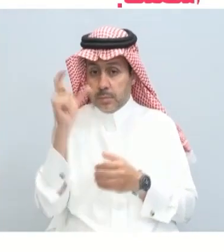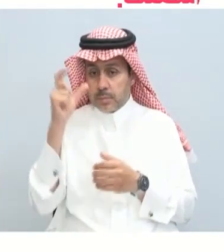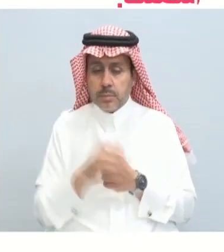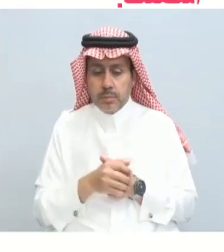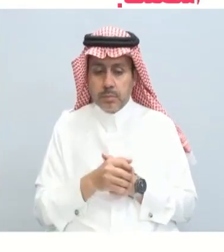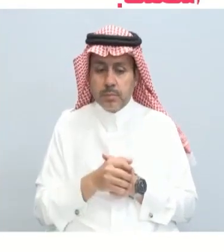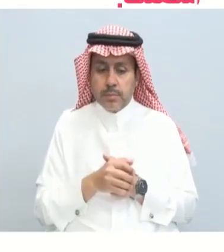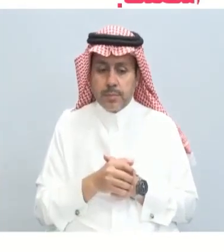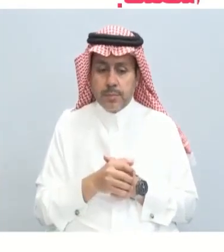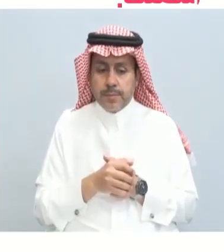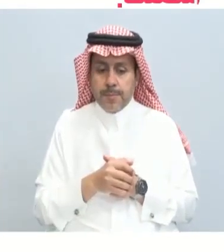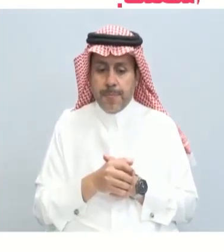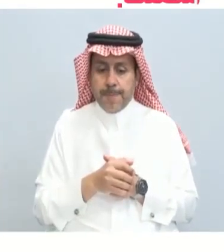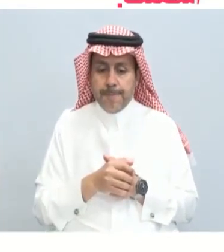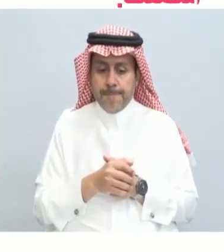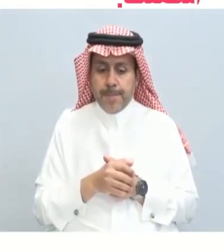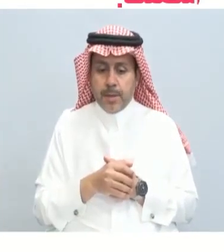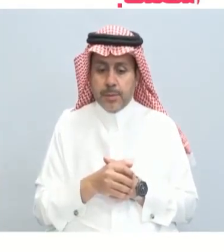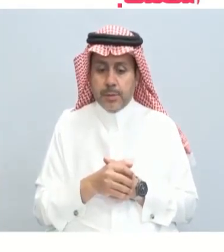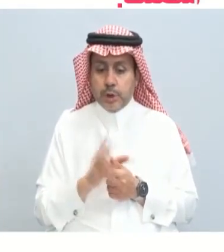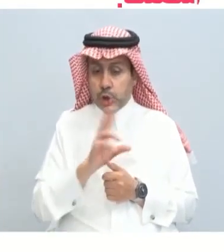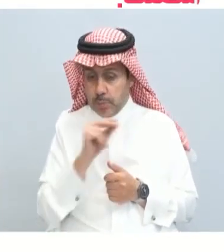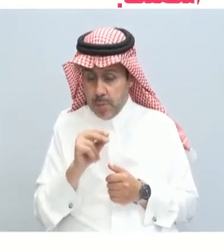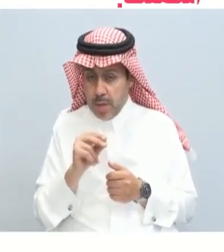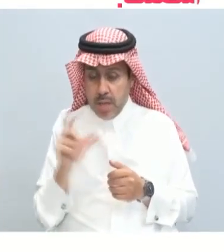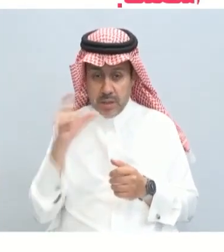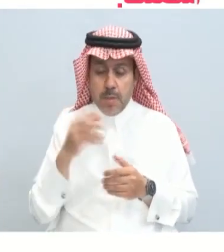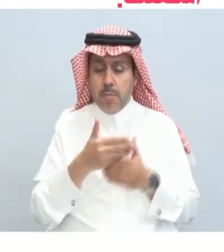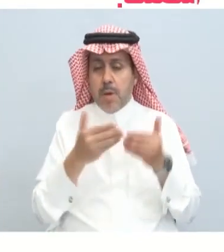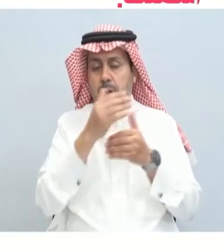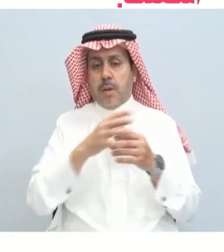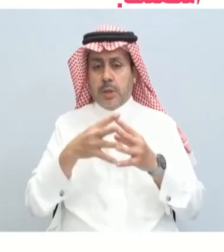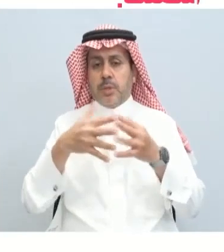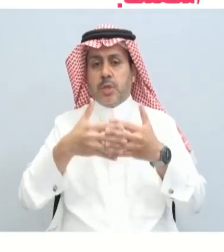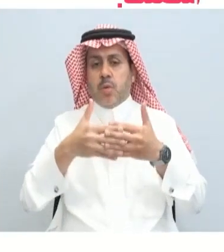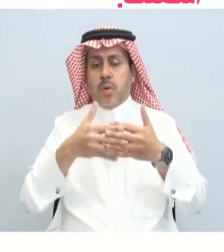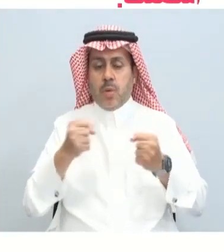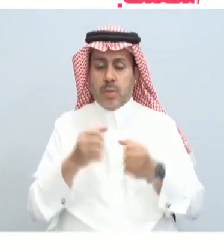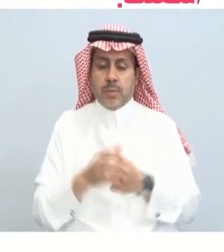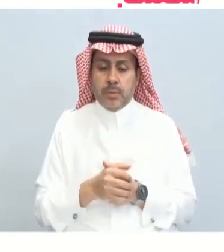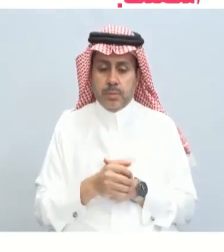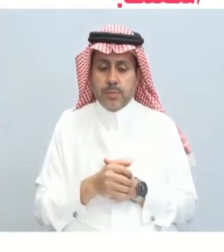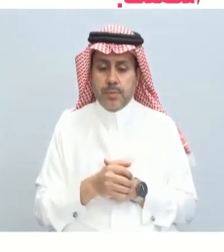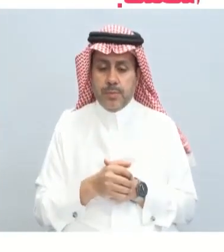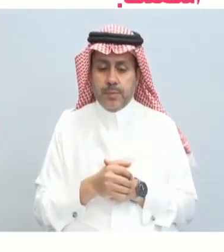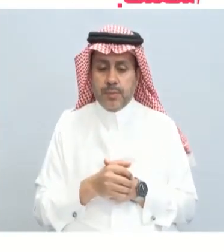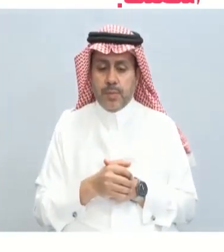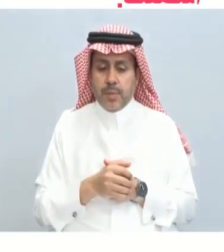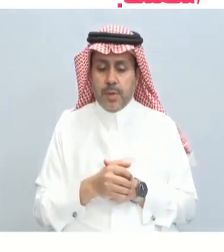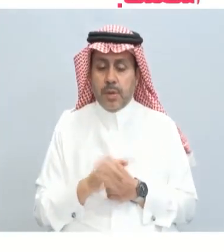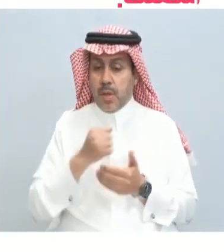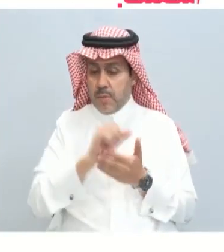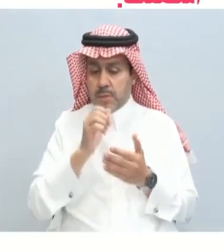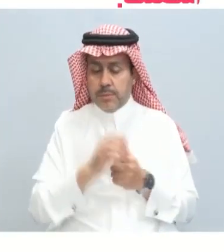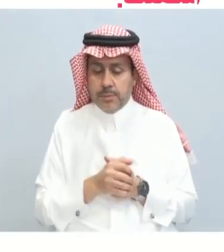بني الاسلام وهنا شبه الاسلام بالبناء بجامع التماسك والاعتماد على قواعد ثابته ذكر مشبه وحدث